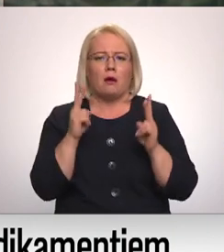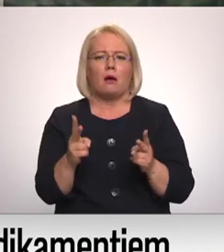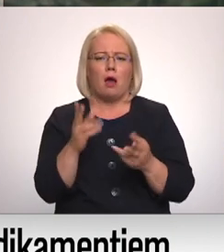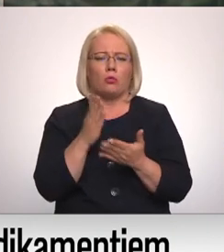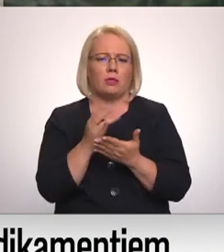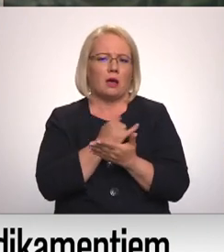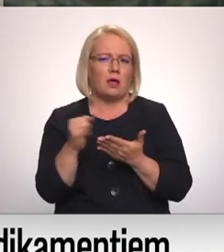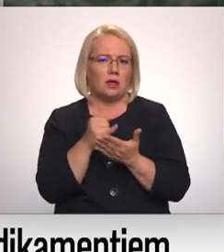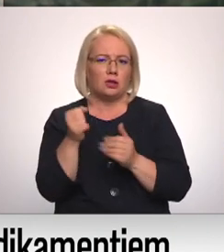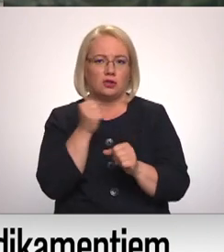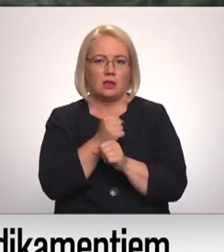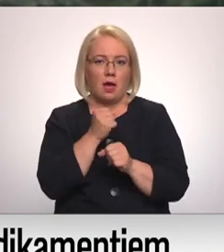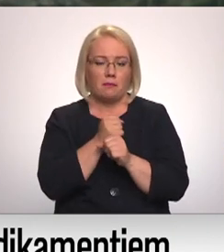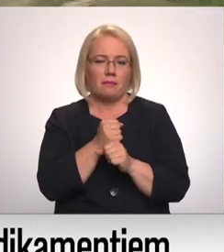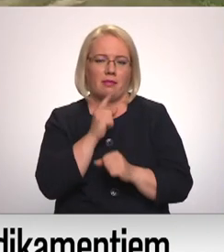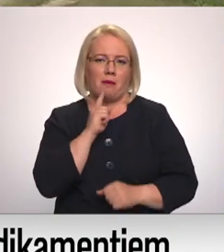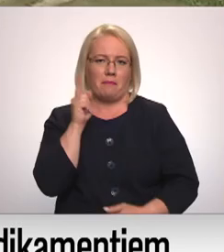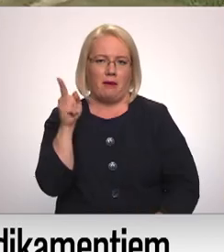darbu Liepājā? Par to turpinājumā.